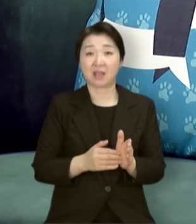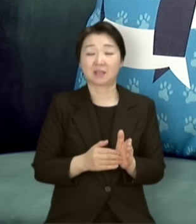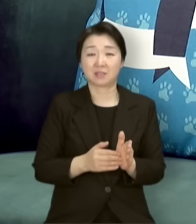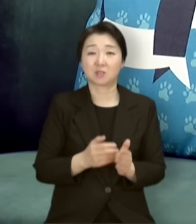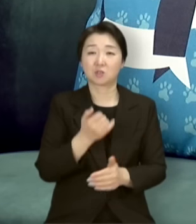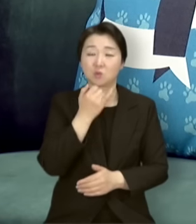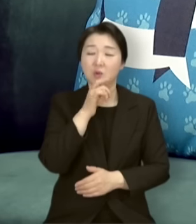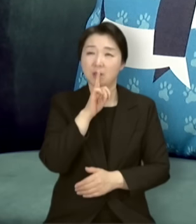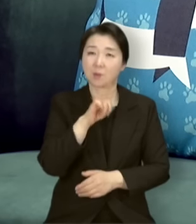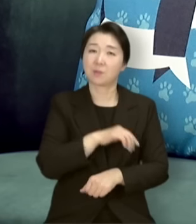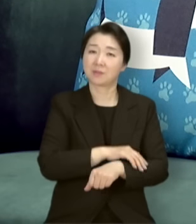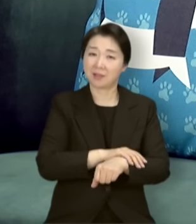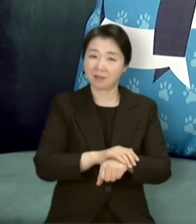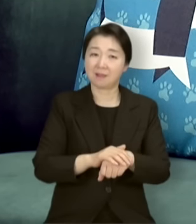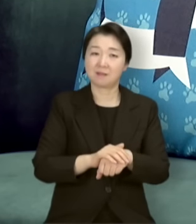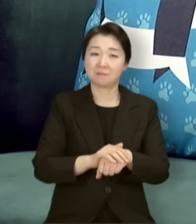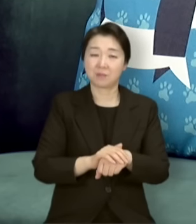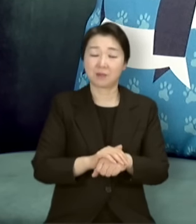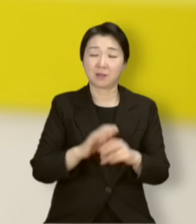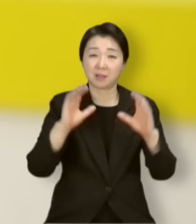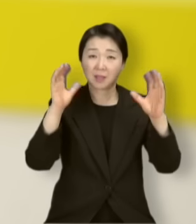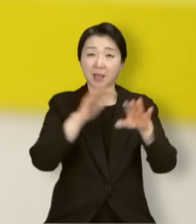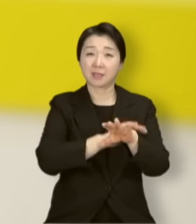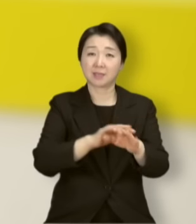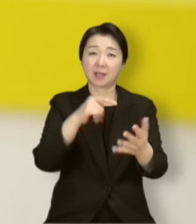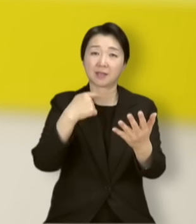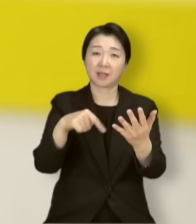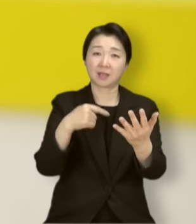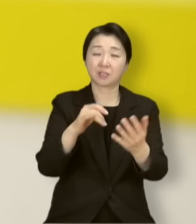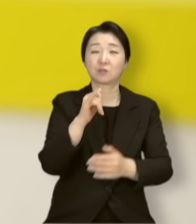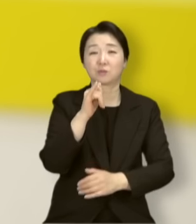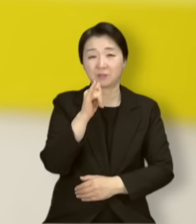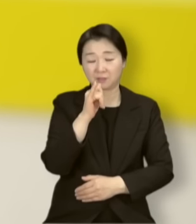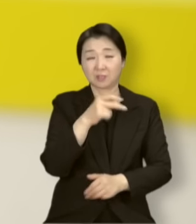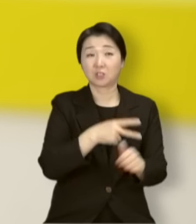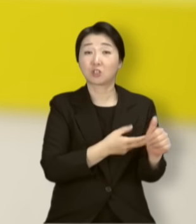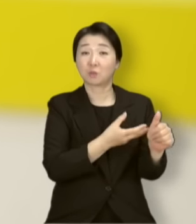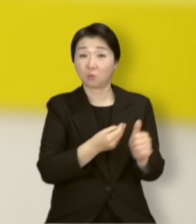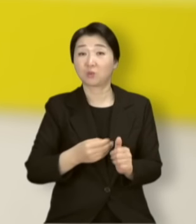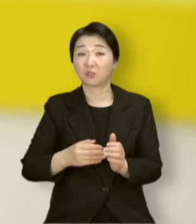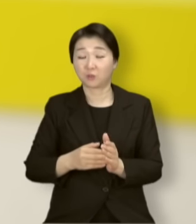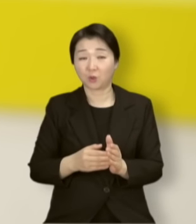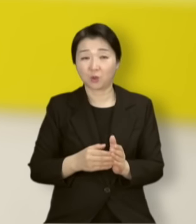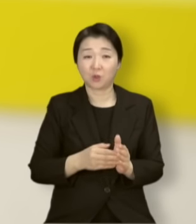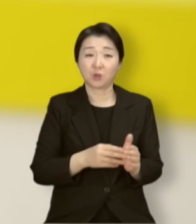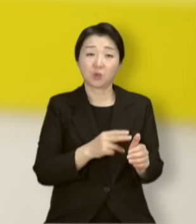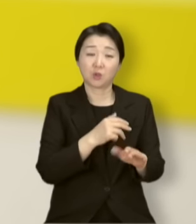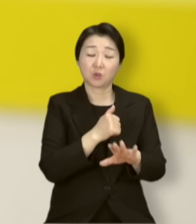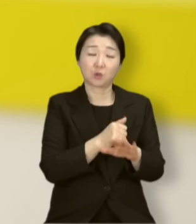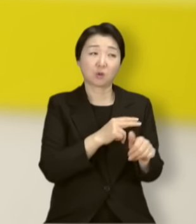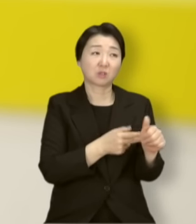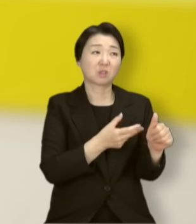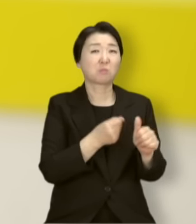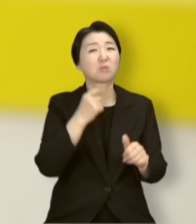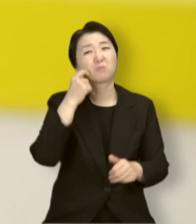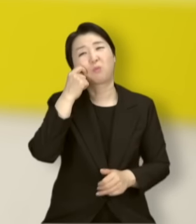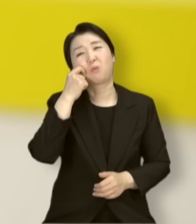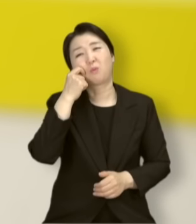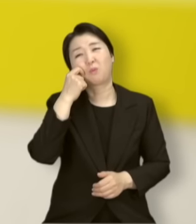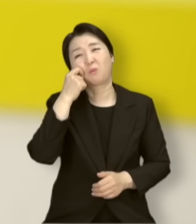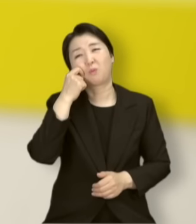네. 독일어도 잘하고 애들을 잘 가르칠 수 있는. 근데 결국은 선생님을 못